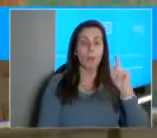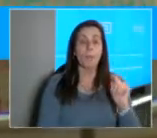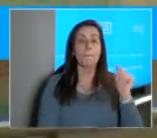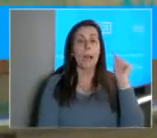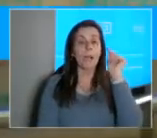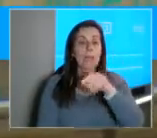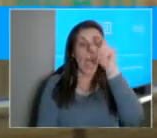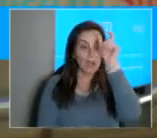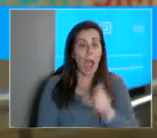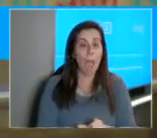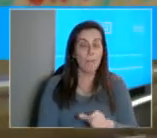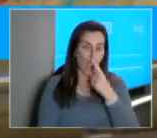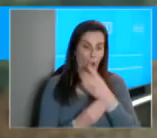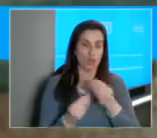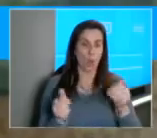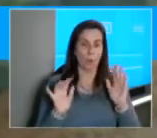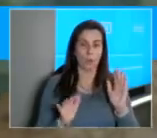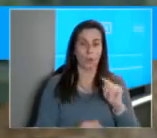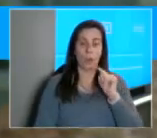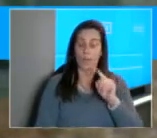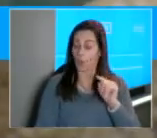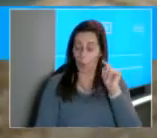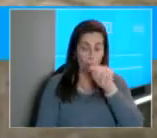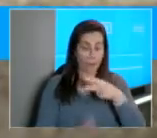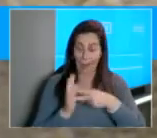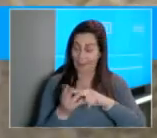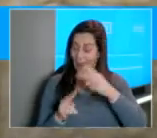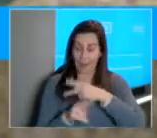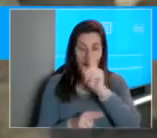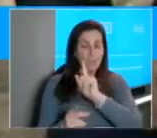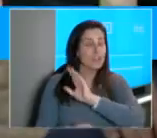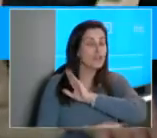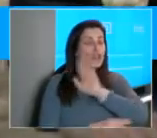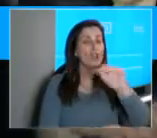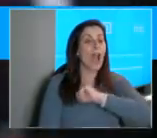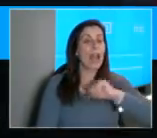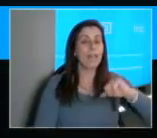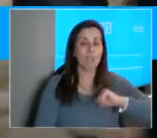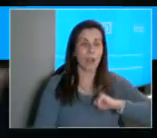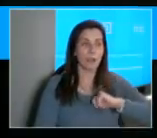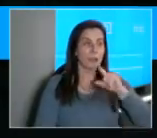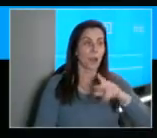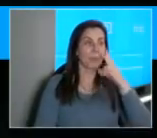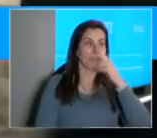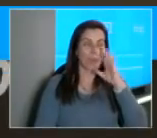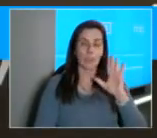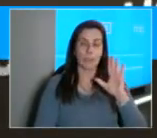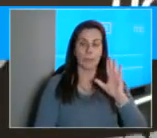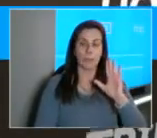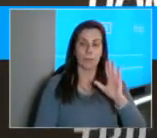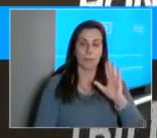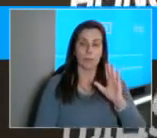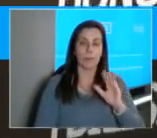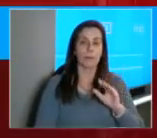להגיע אדם חשוד. ואז הוא לא מגיע לחדר מיון רגיל, הוא מגיע ישר לבידוד. ככה אנחנו מנסים למקם